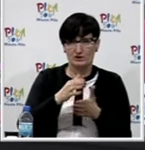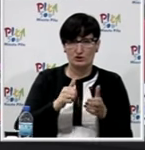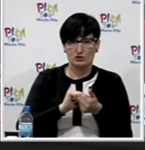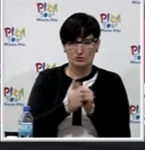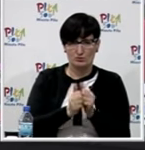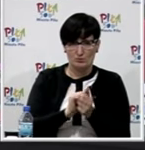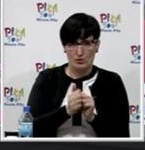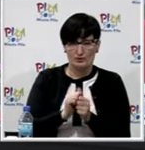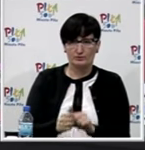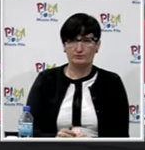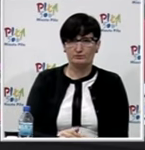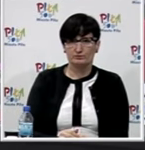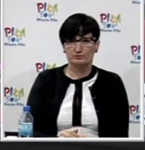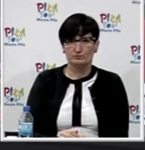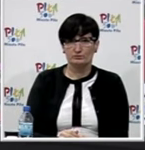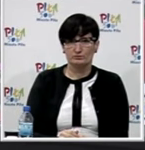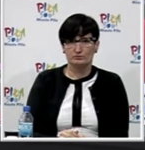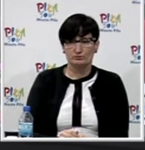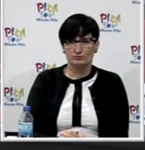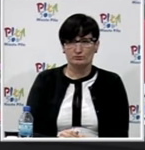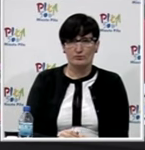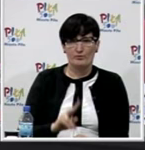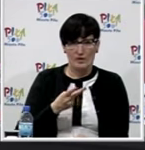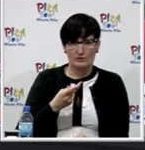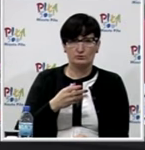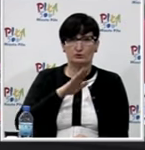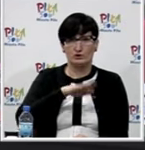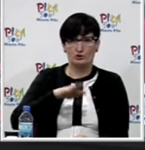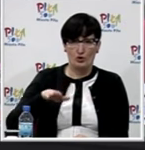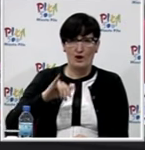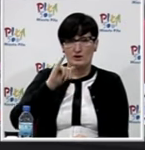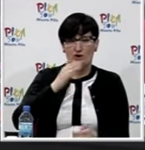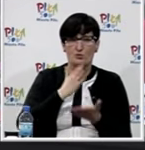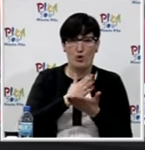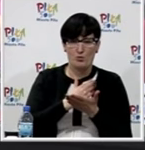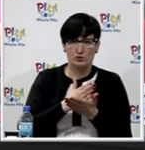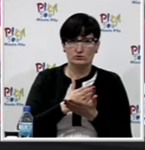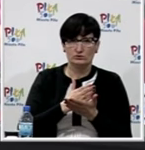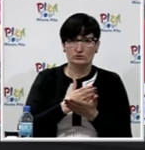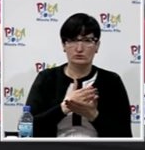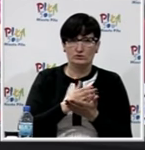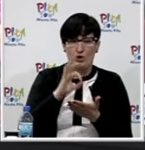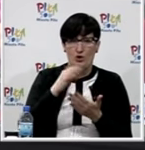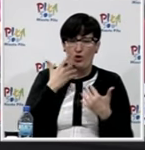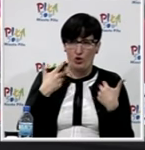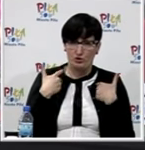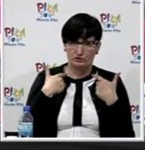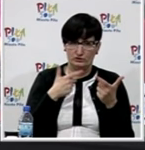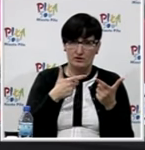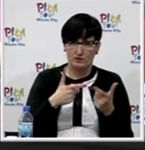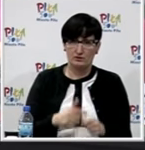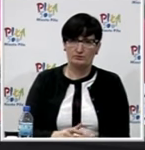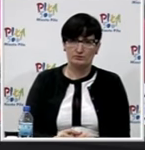wynikających, czy wartości wynikających z zawiadomień od wojewody, czyli przedszkola i pomoc w zakresie dożywiania. Także rozliczenie